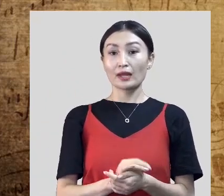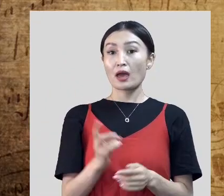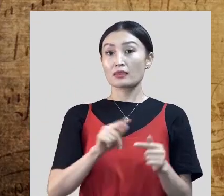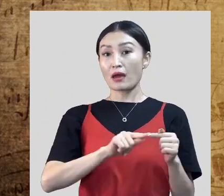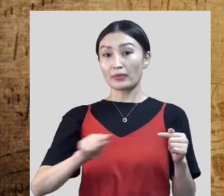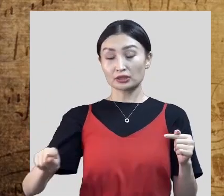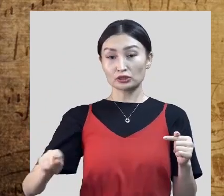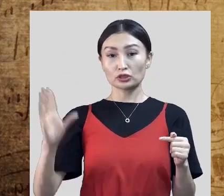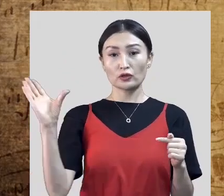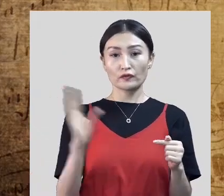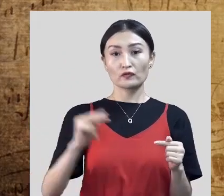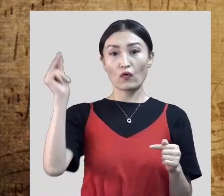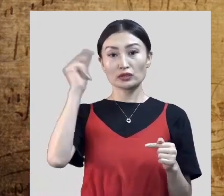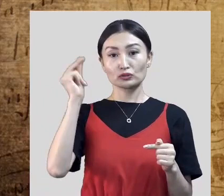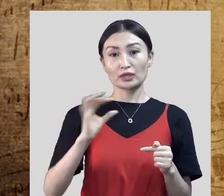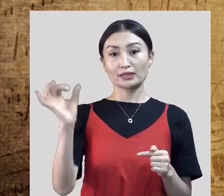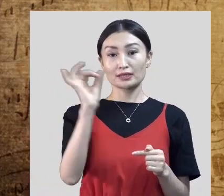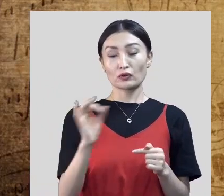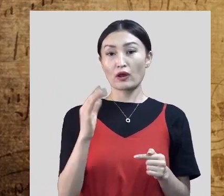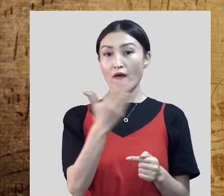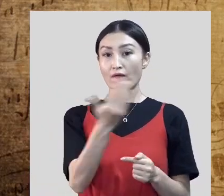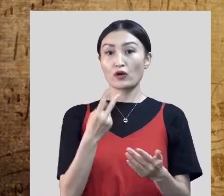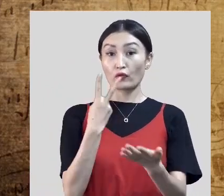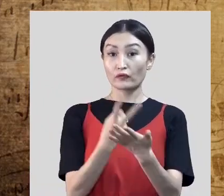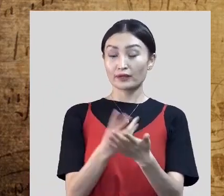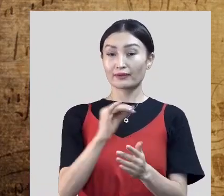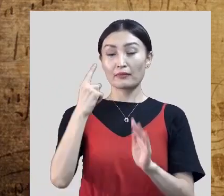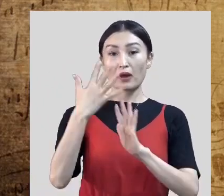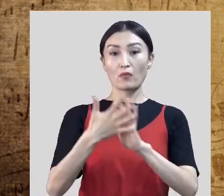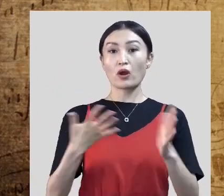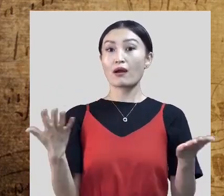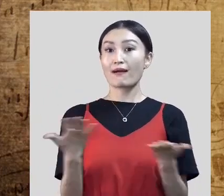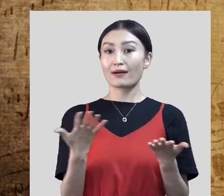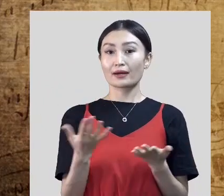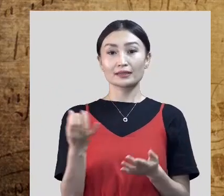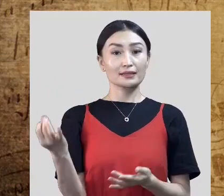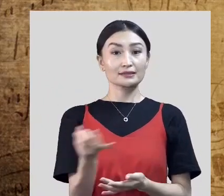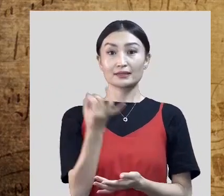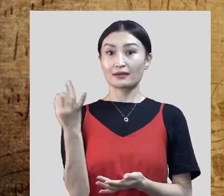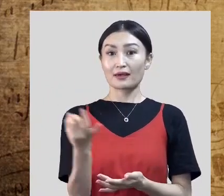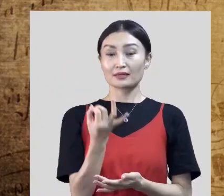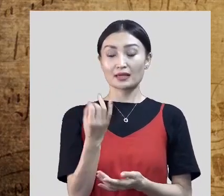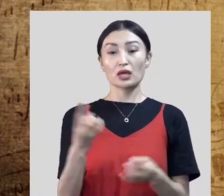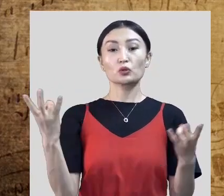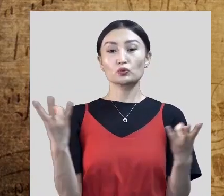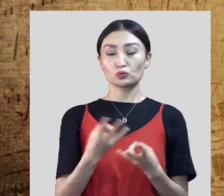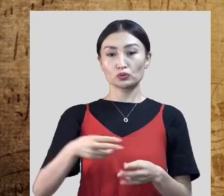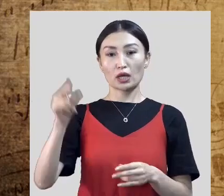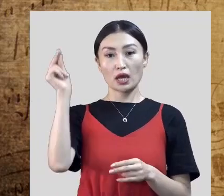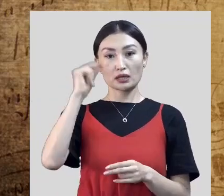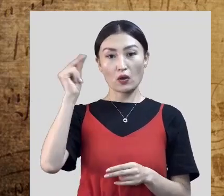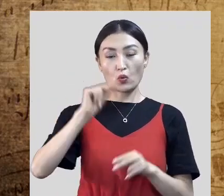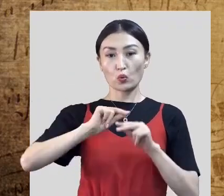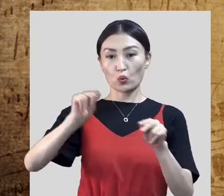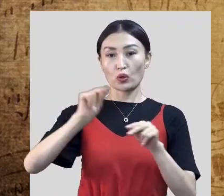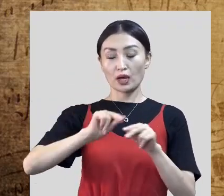На протяжении всего изучения истории вы увидите и поймете, какая это увлекательная, интересная и нужная наука –